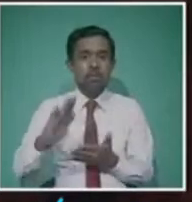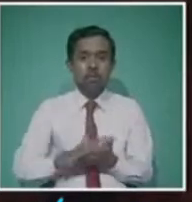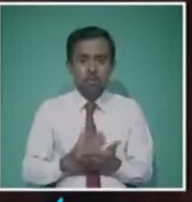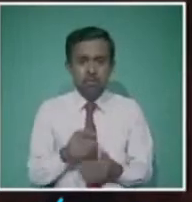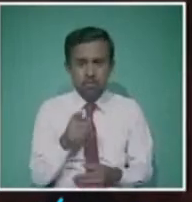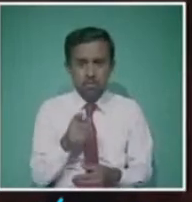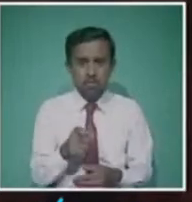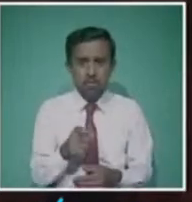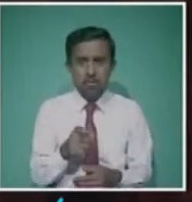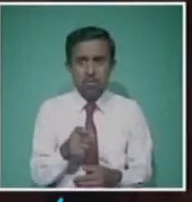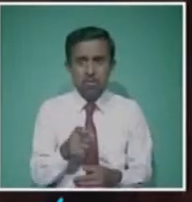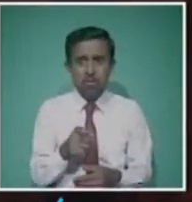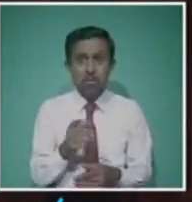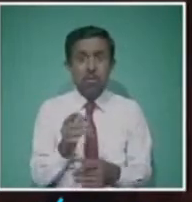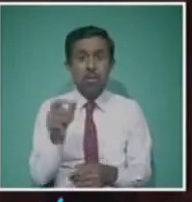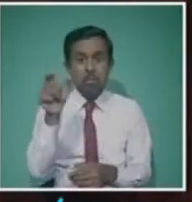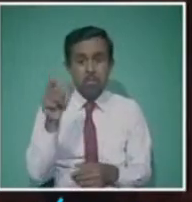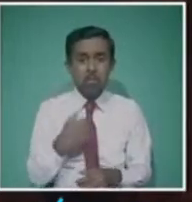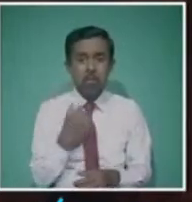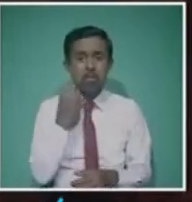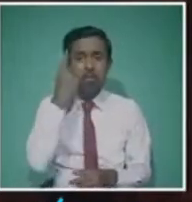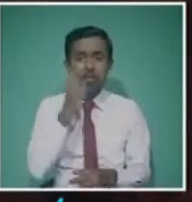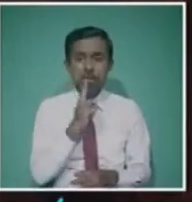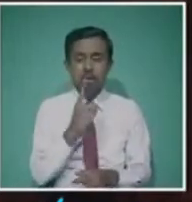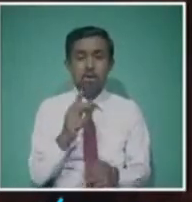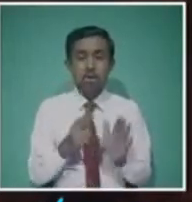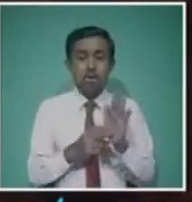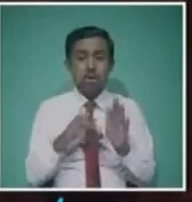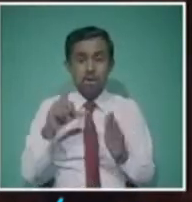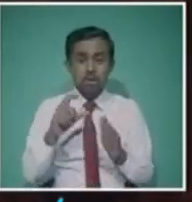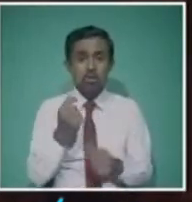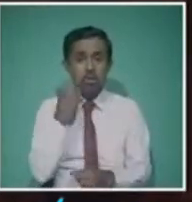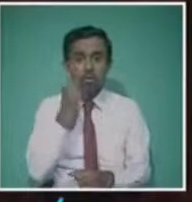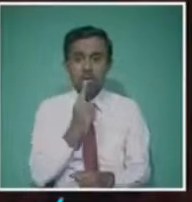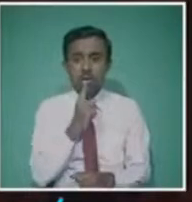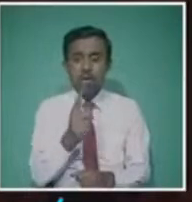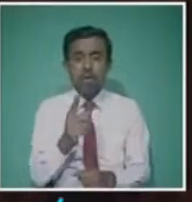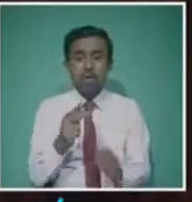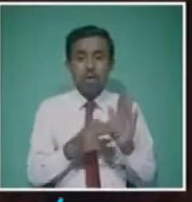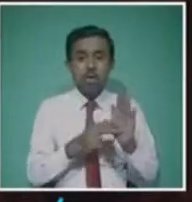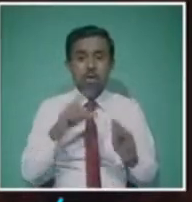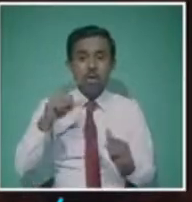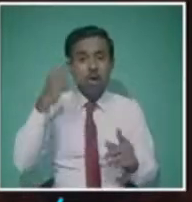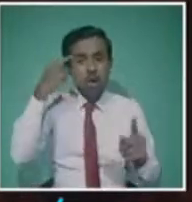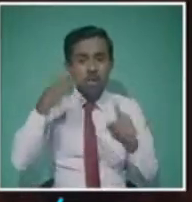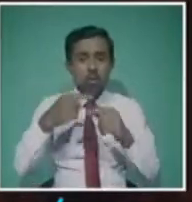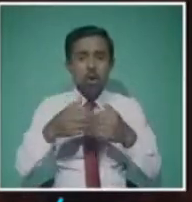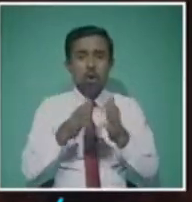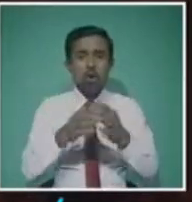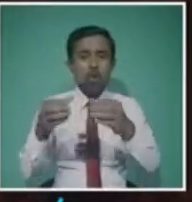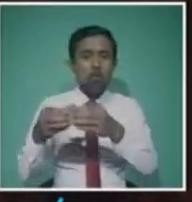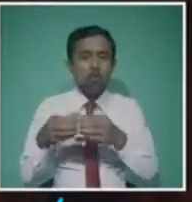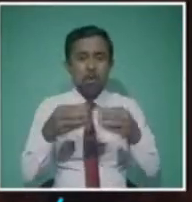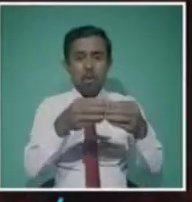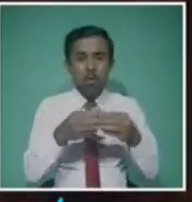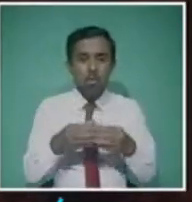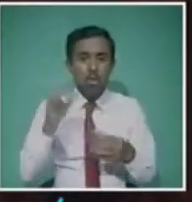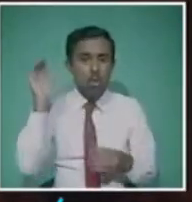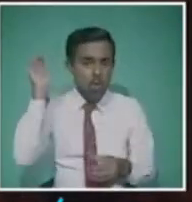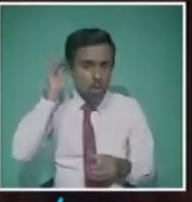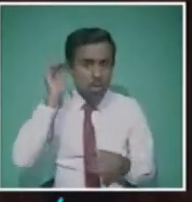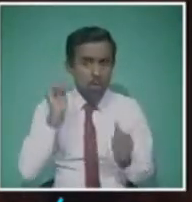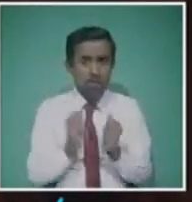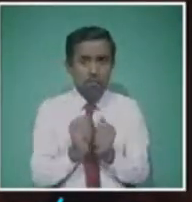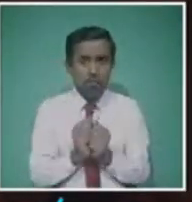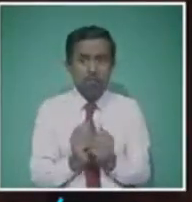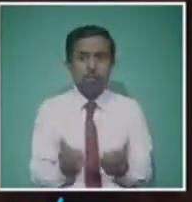වුණාද? එතුමා අපි යෝජනා කරපු ජාතික සභාව යෝජනා කරනකොට ඒ ජාතික සභාවේ අරමුණු වුණේ සියලු පක්ෂවල අදහස් විමසලා මේ ක්‍රියාවලිය